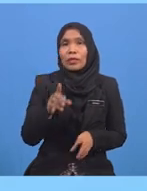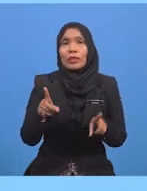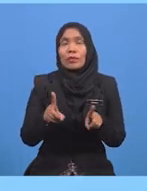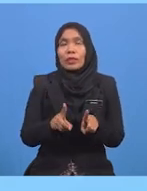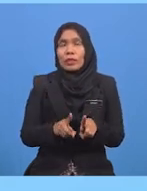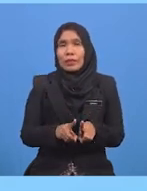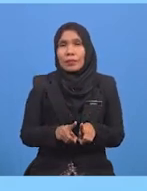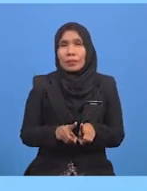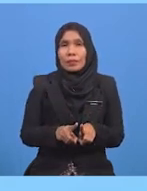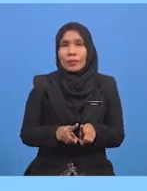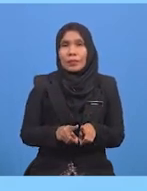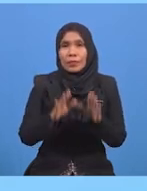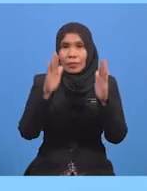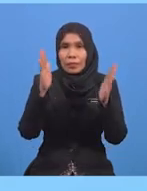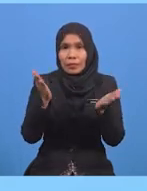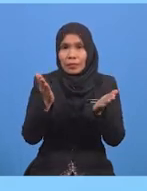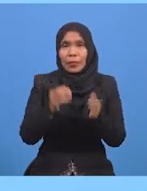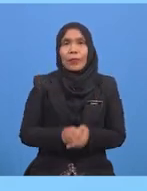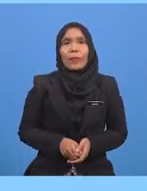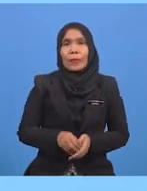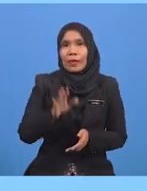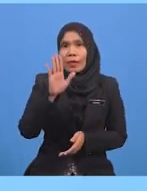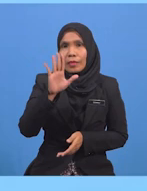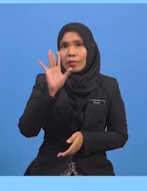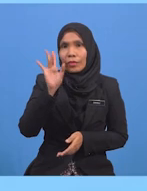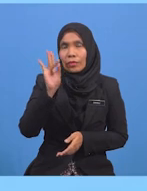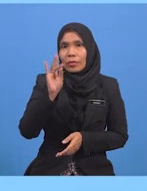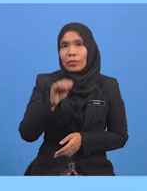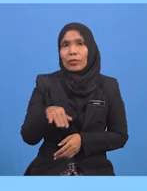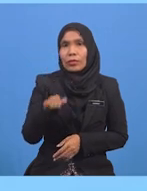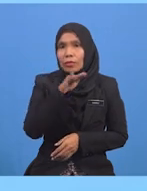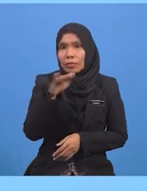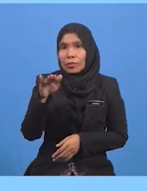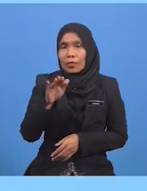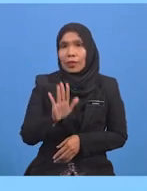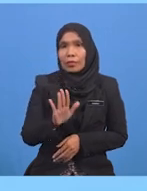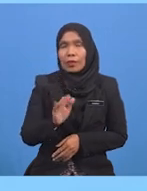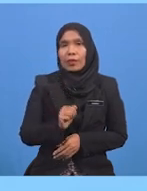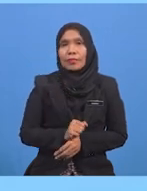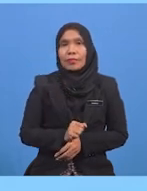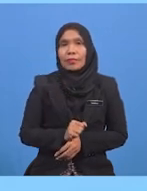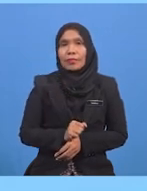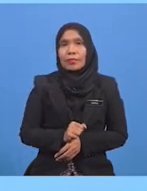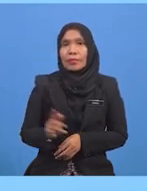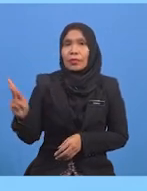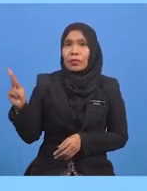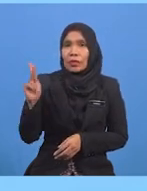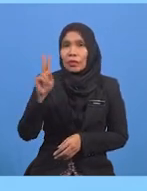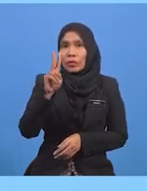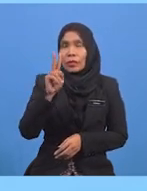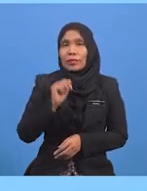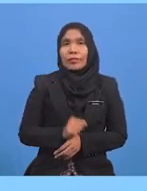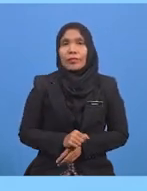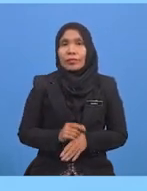dengan kurungan 57 per 5 tutup kurungan kuasa